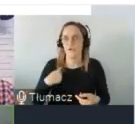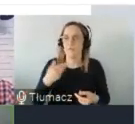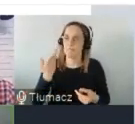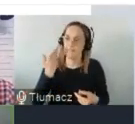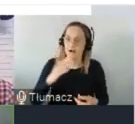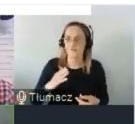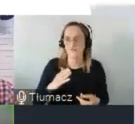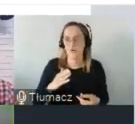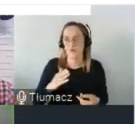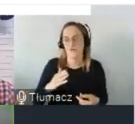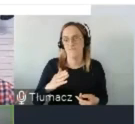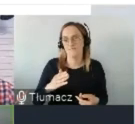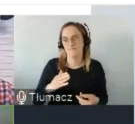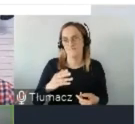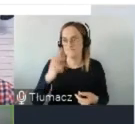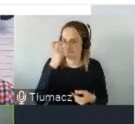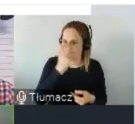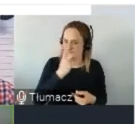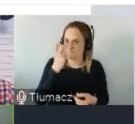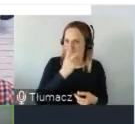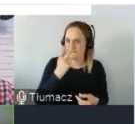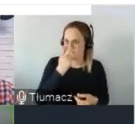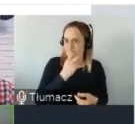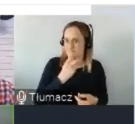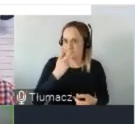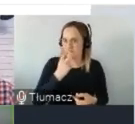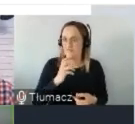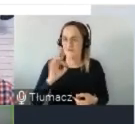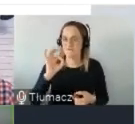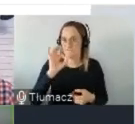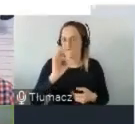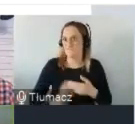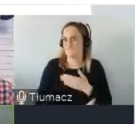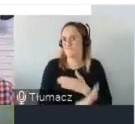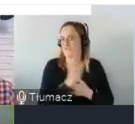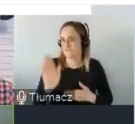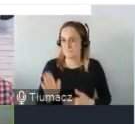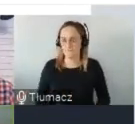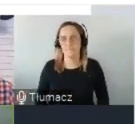bardzo zainspirowani są twoim wystąpieniem.